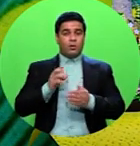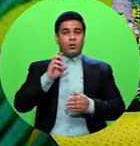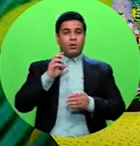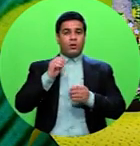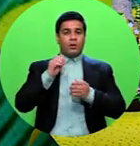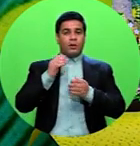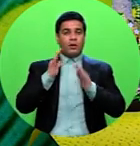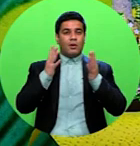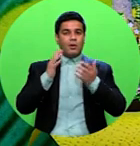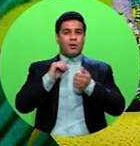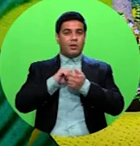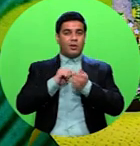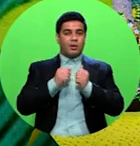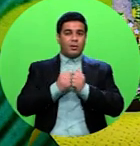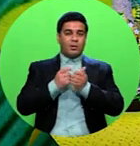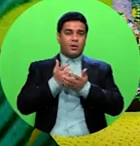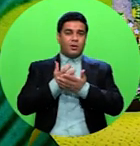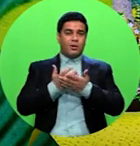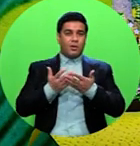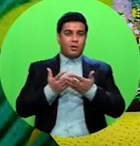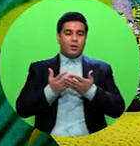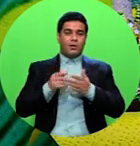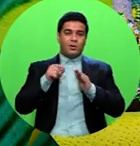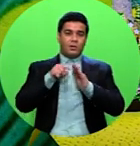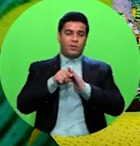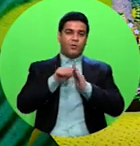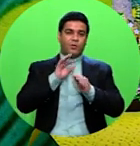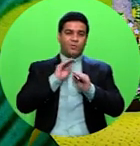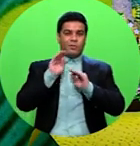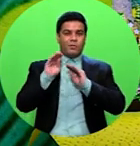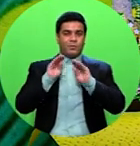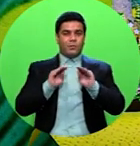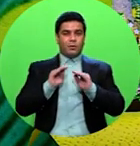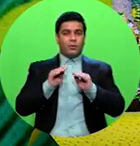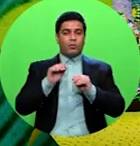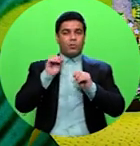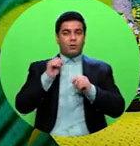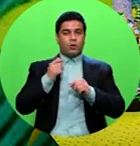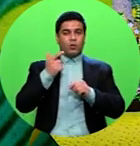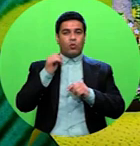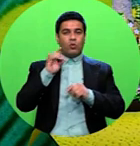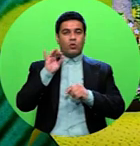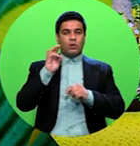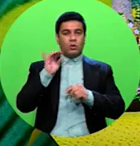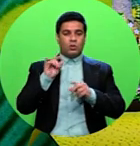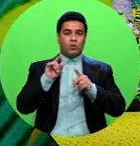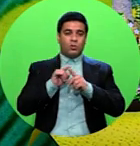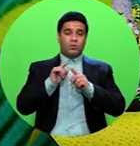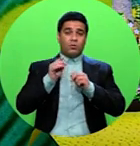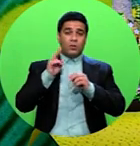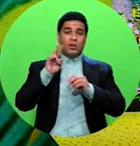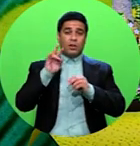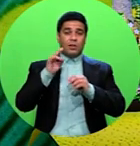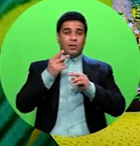бисер, стеклярус, пайеточки или даже бусинки. Их тоже нужно приклеить либо